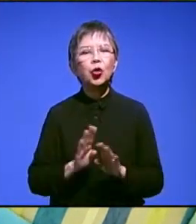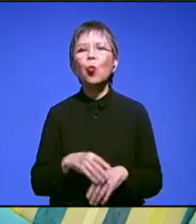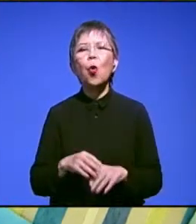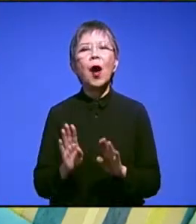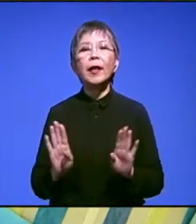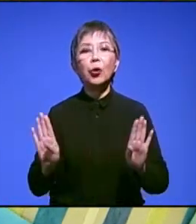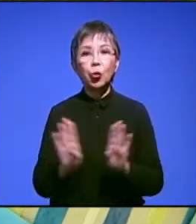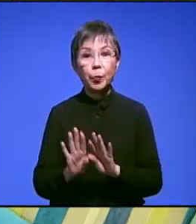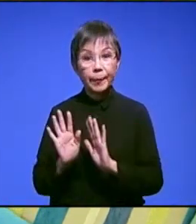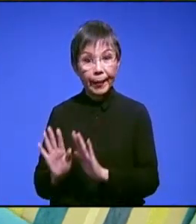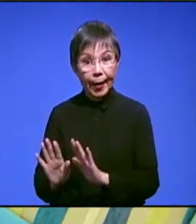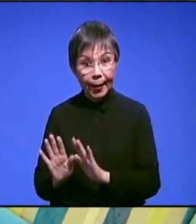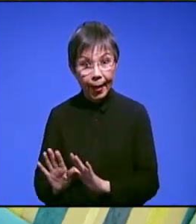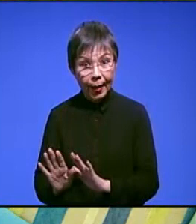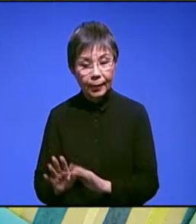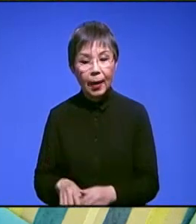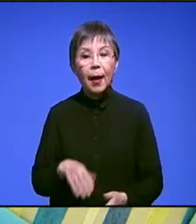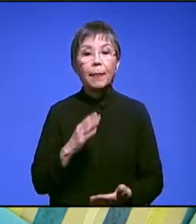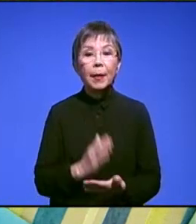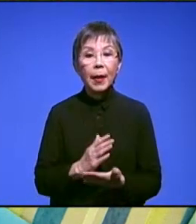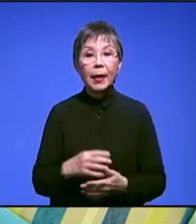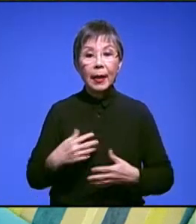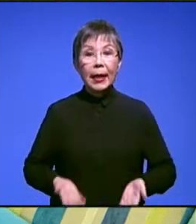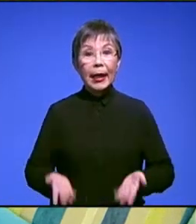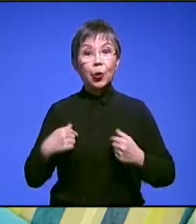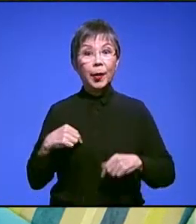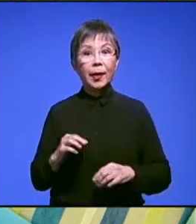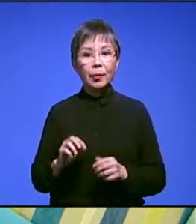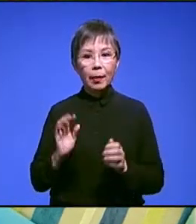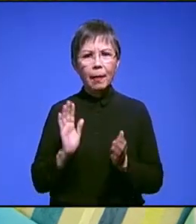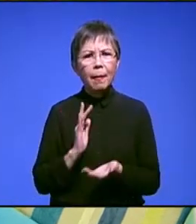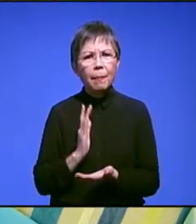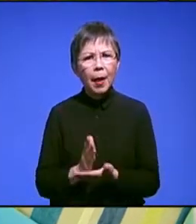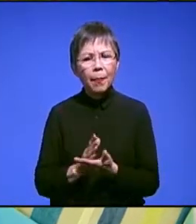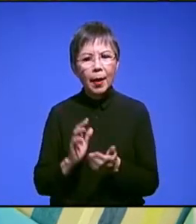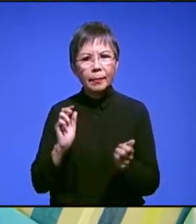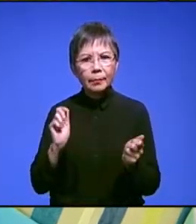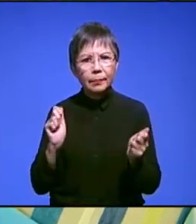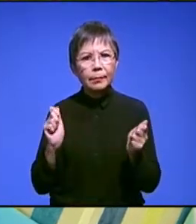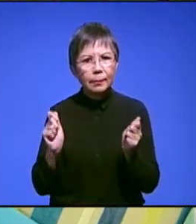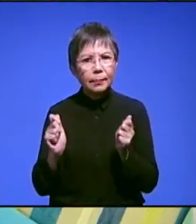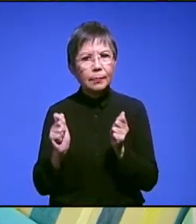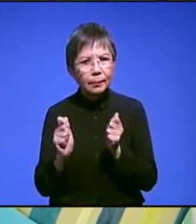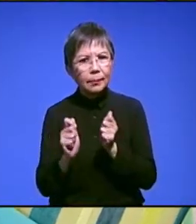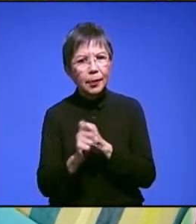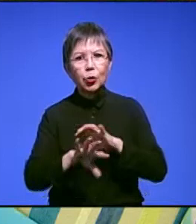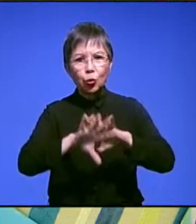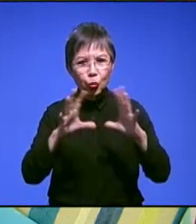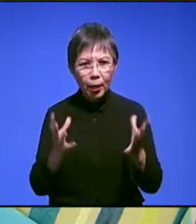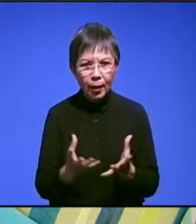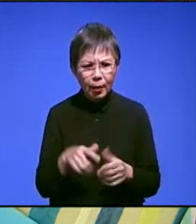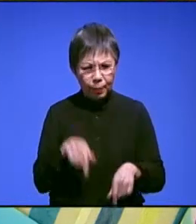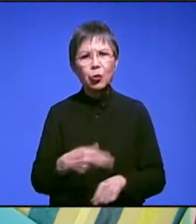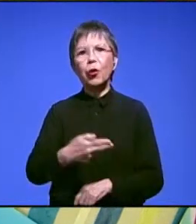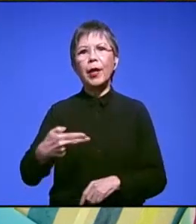suri. Akibatnya, secara perlahan, gaya hidup masyarakat di seluruh dunia berubah, tidak terkecuali di Indonesia. Seiring